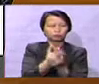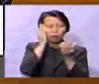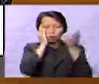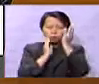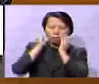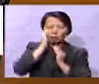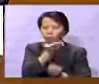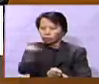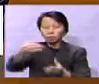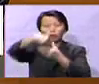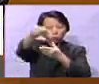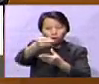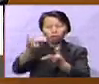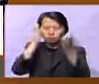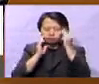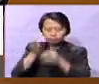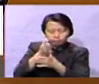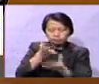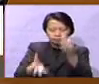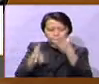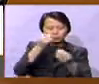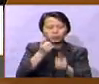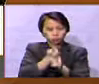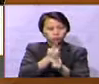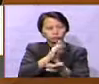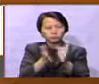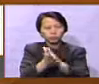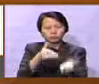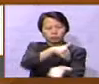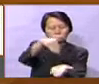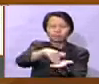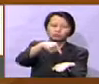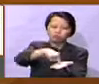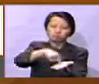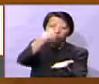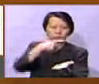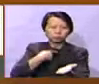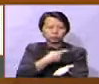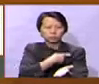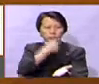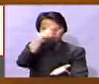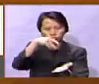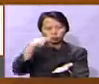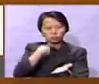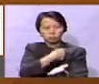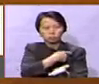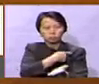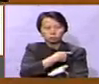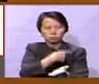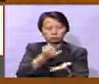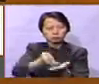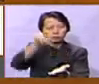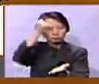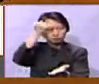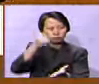pengalaman mereka di luar sana, supaya ini betul-betul boleh jadi center untuk kita counter ideology.